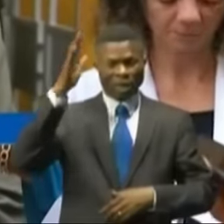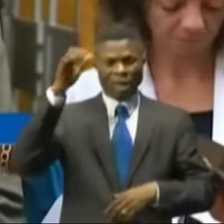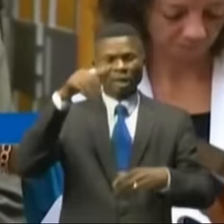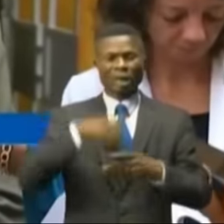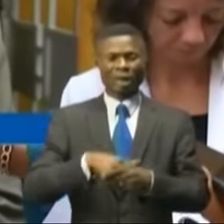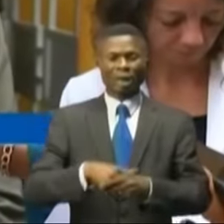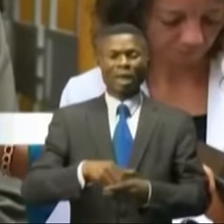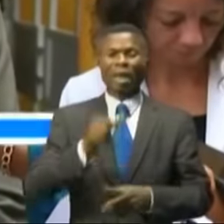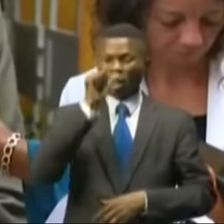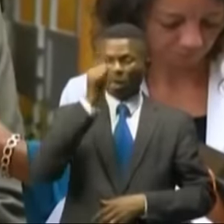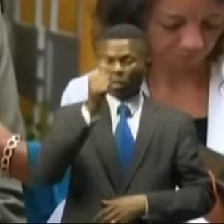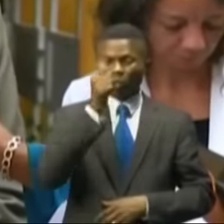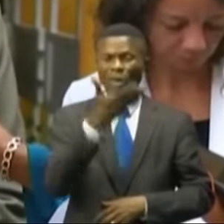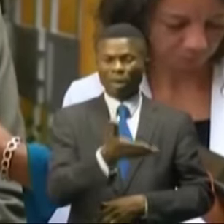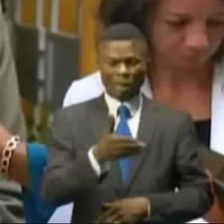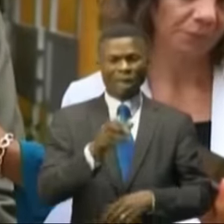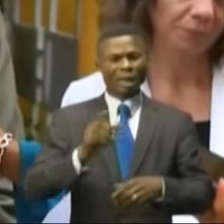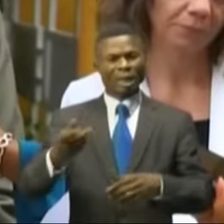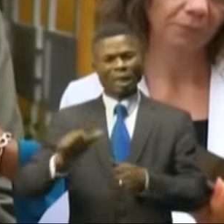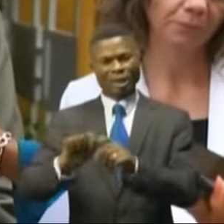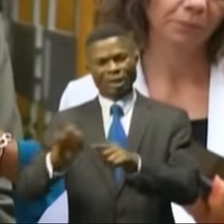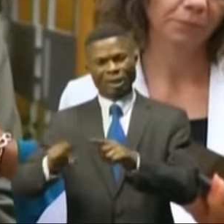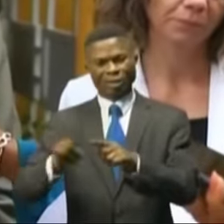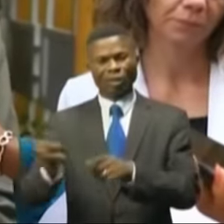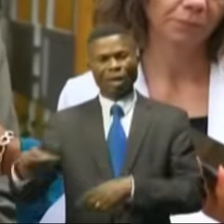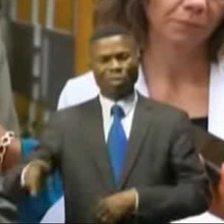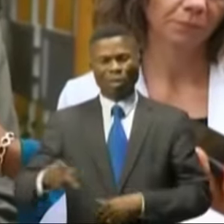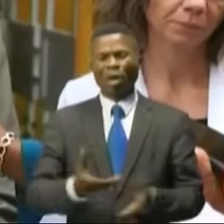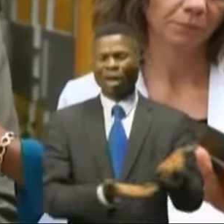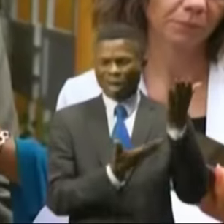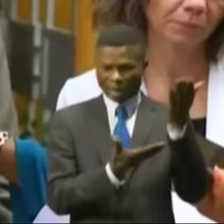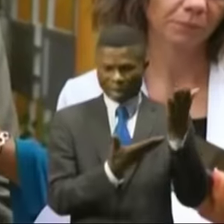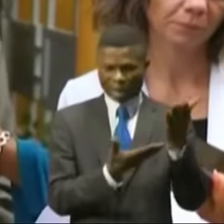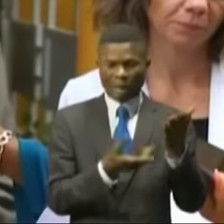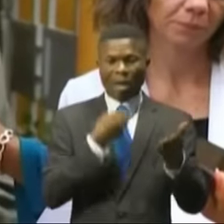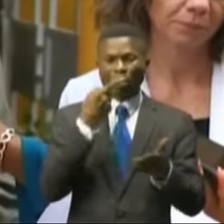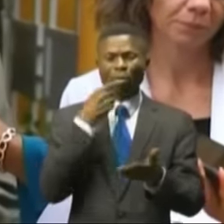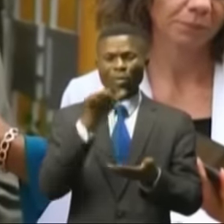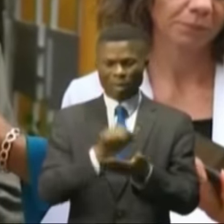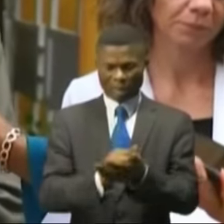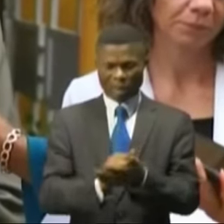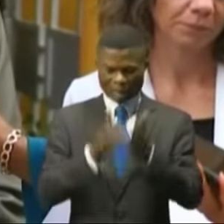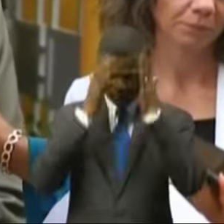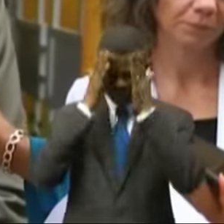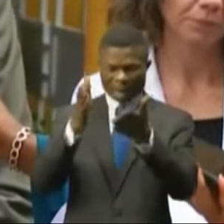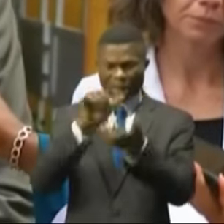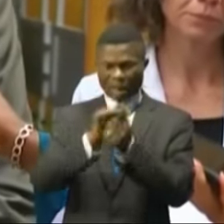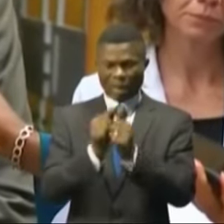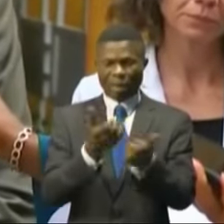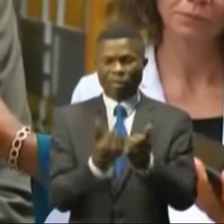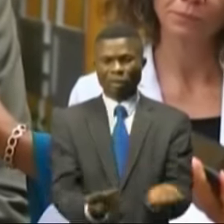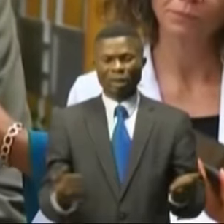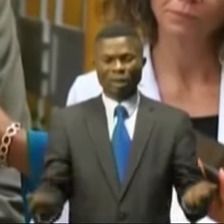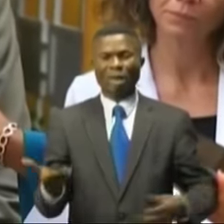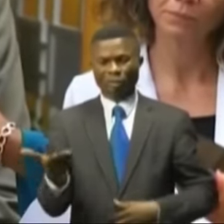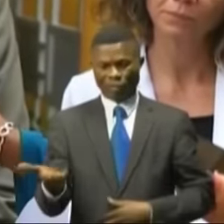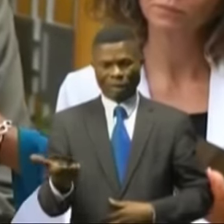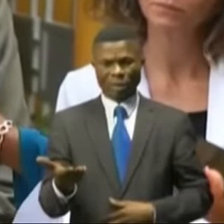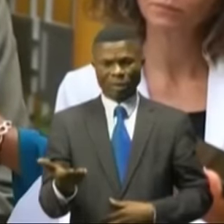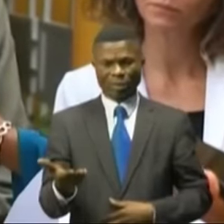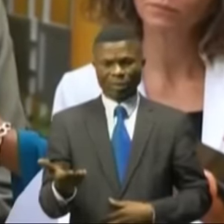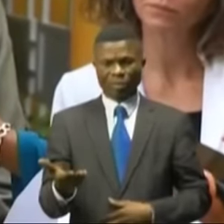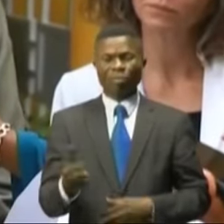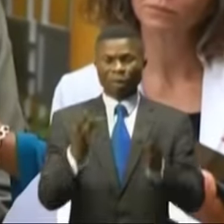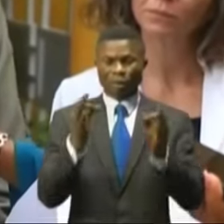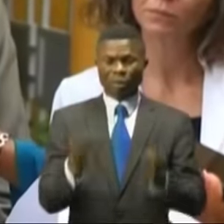le Maïgombe, etc., où c'est important de prêter beaucoup d'attention à cette question de recrutement des enfants,